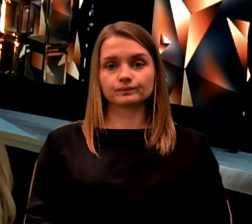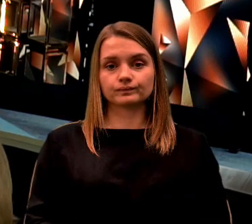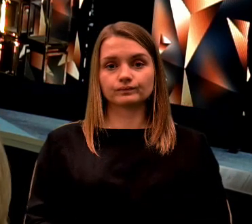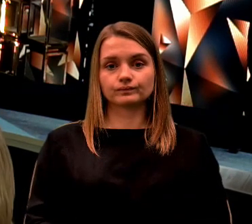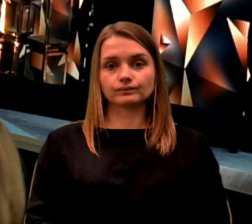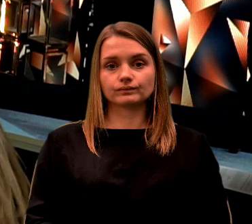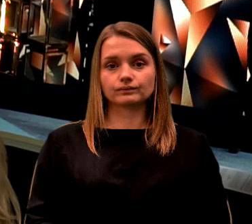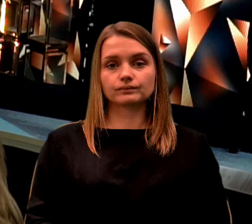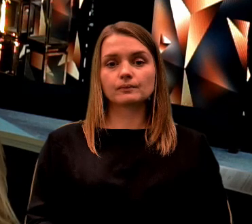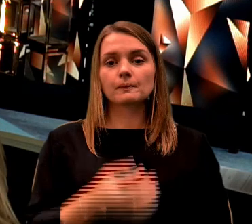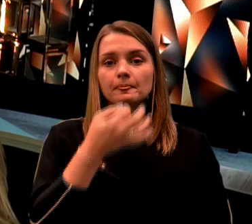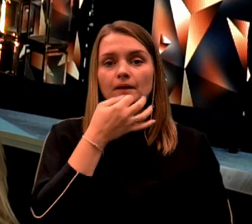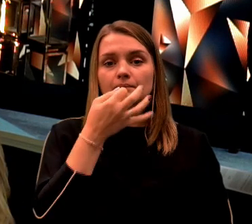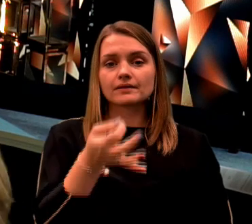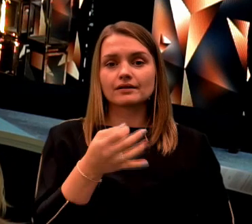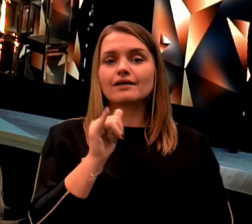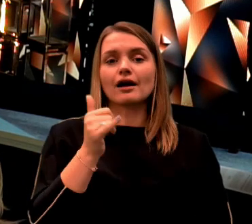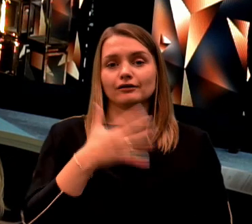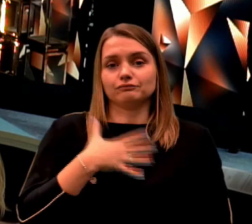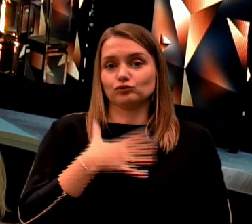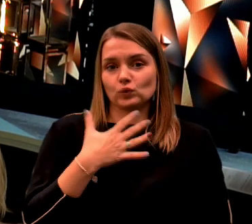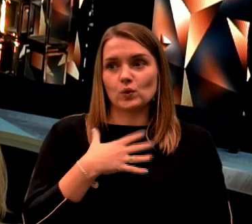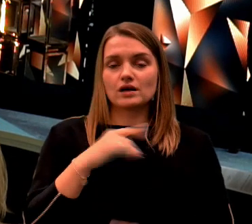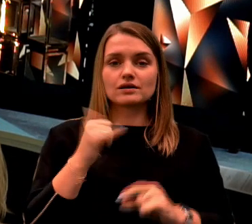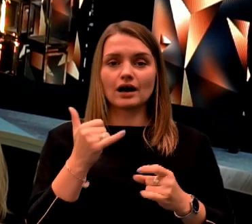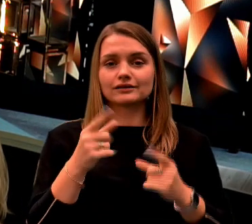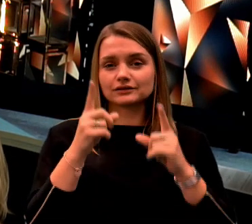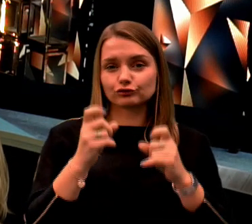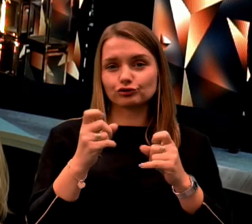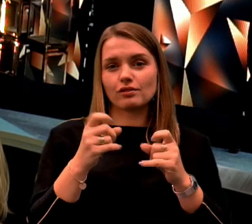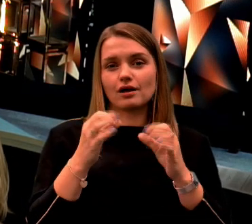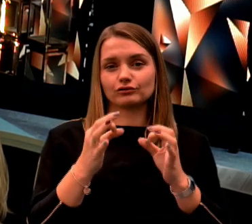I tam jest takie pytanie, w jakim jesteśmy nastroju, w jakim zaczynamy dzisiaj nastroju?